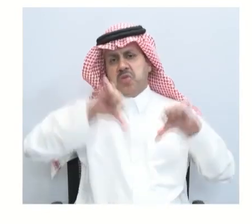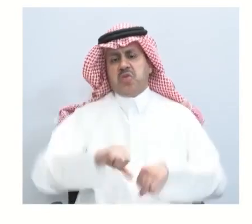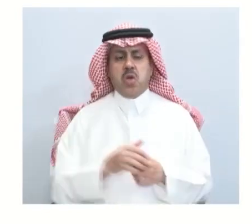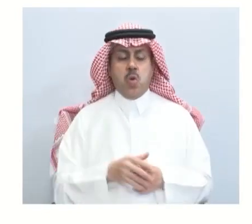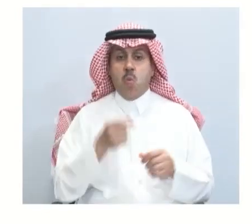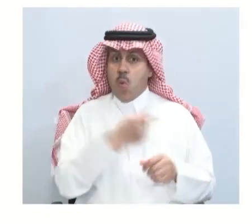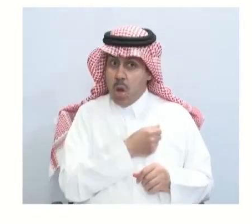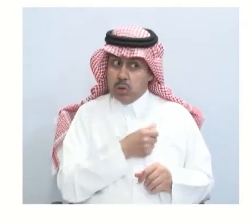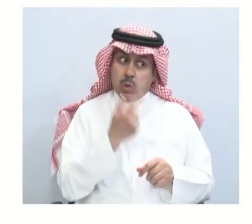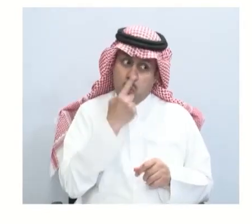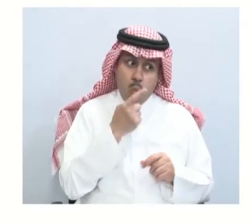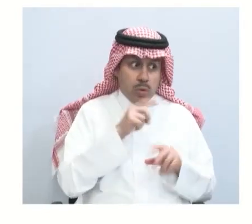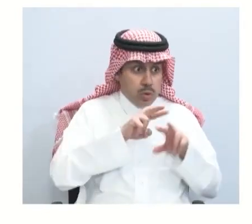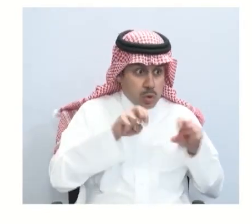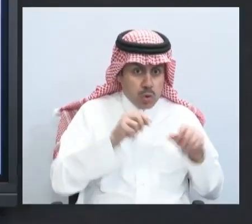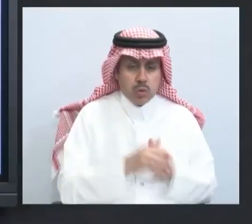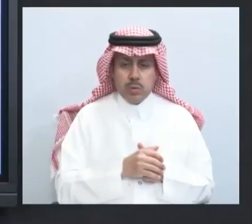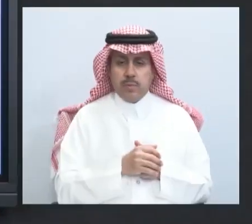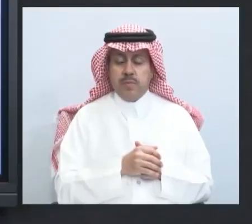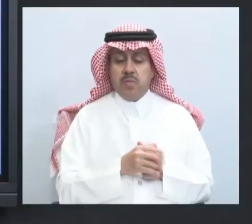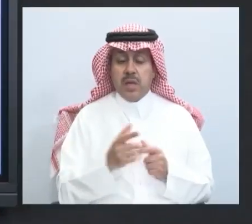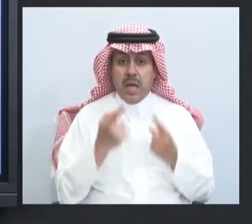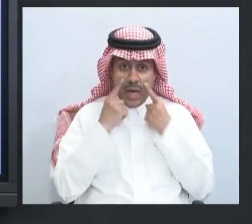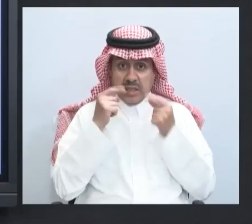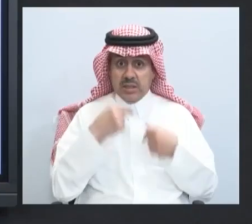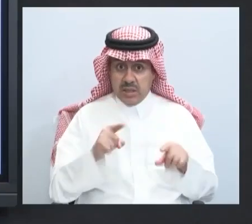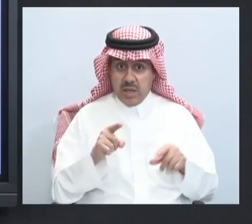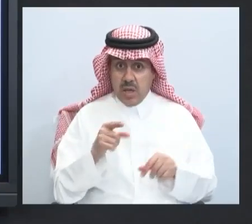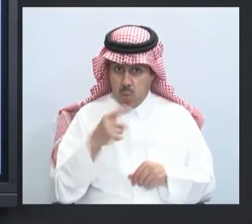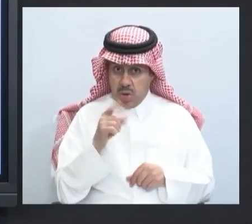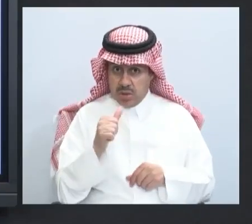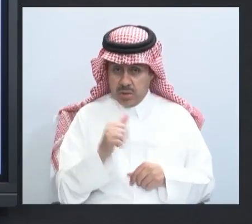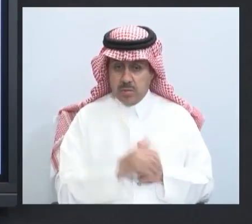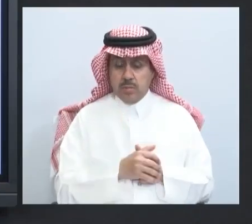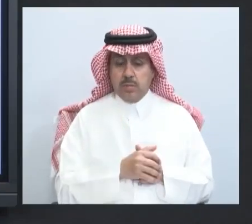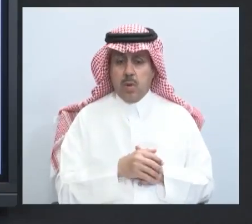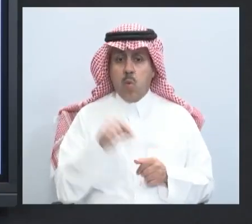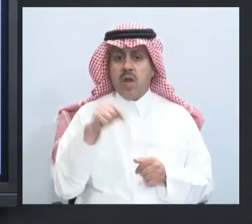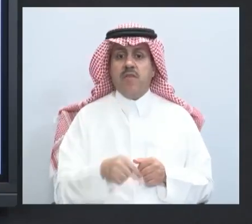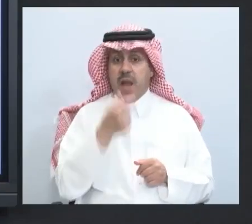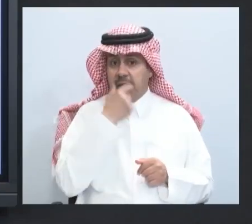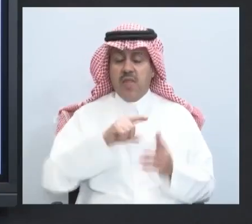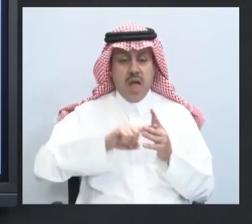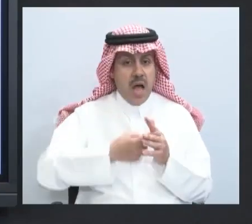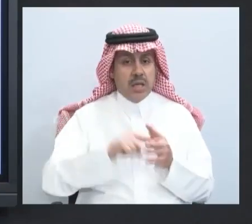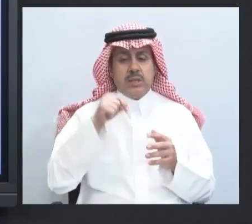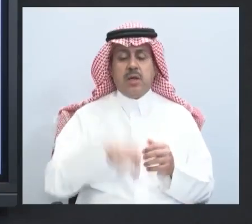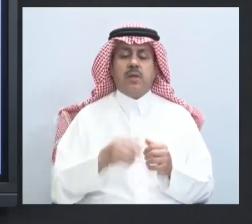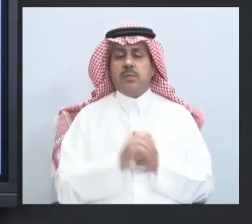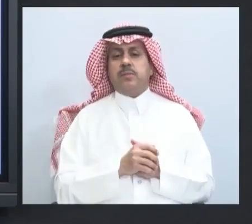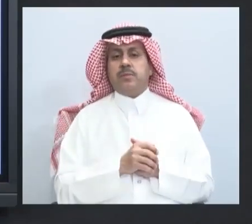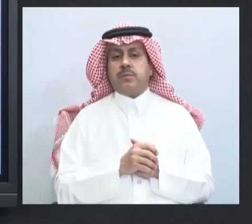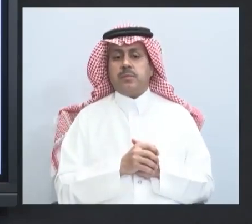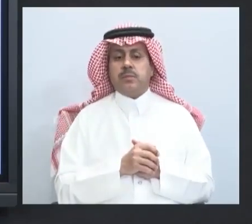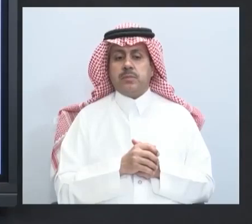والتجسس هل للانسان نعيش في ذلك المجتمع وكيف عالج حديث اليوم الذي اتينا على بيان شيء منه في